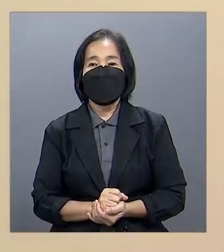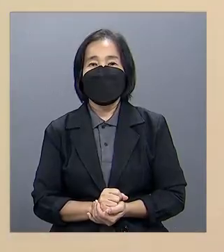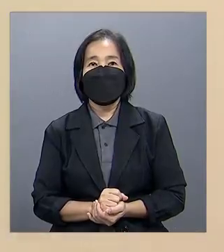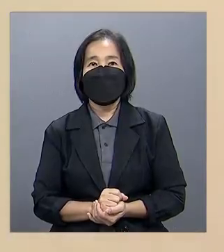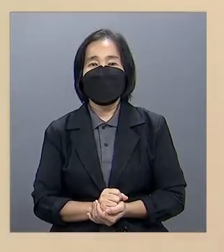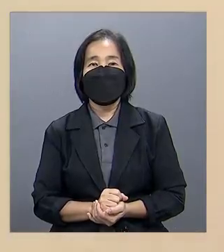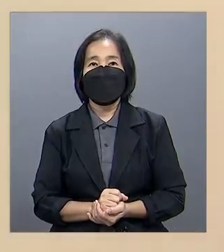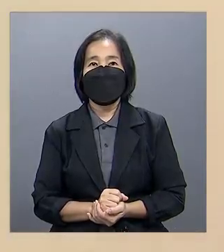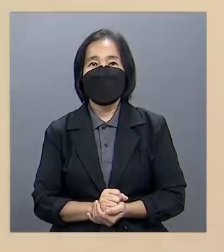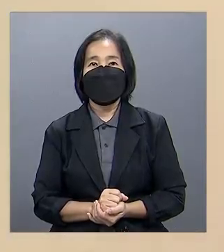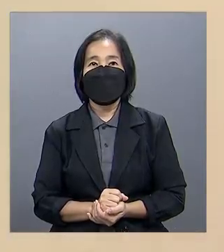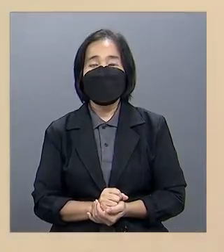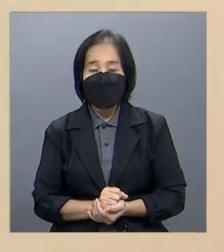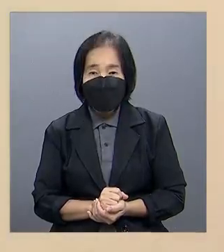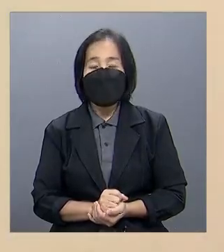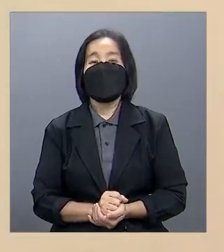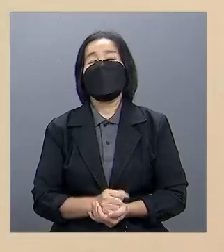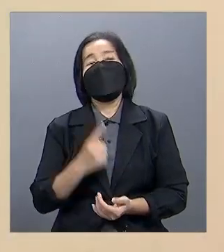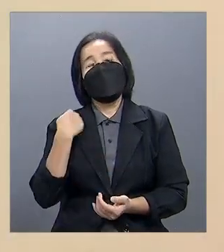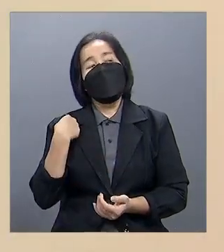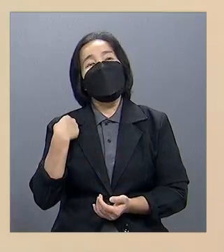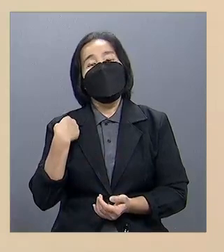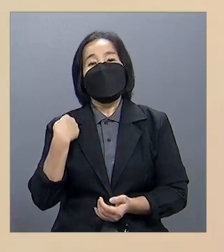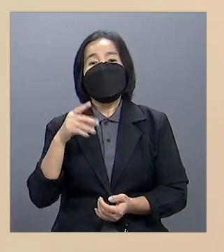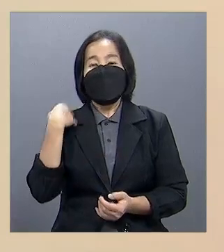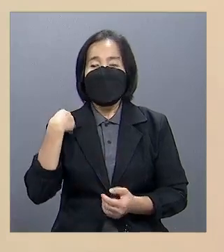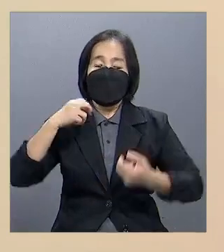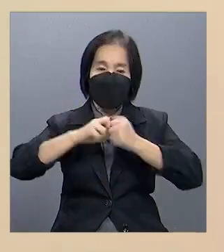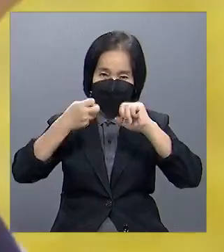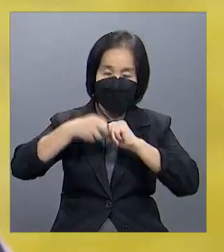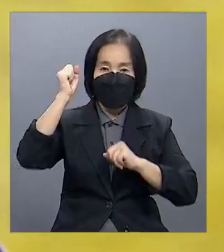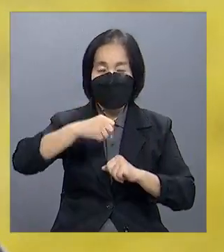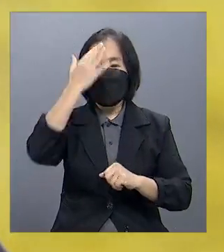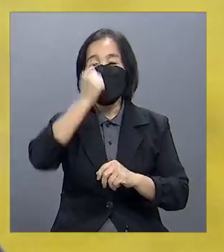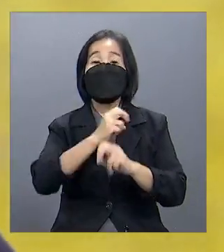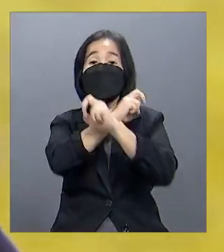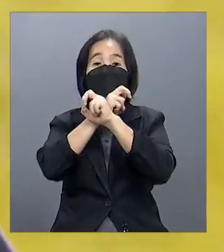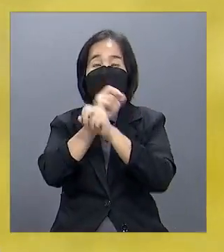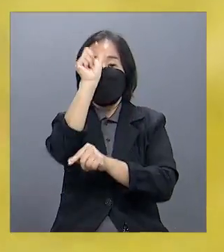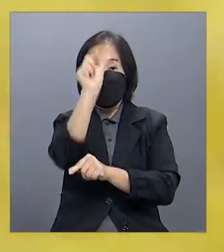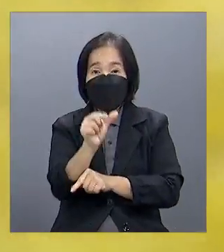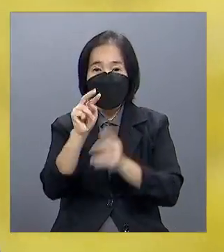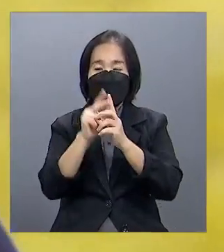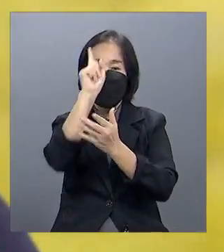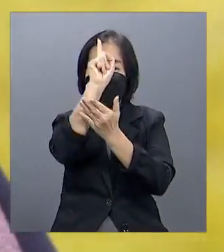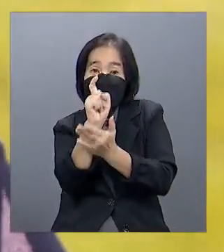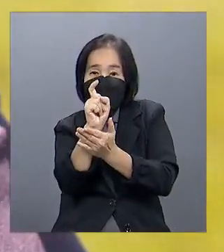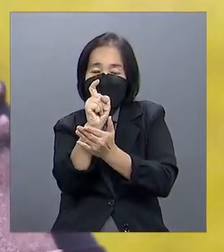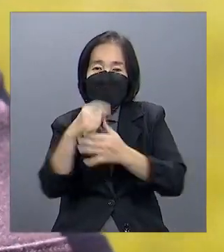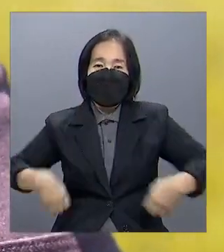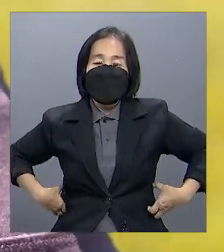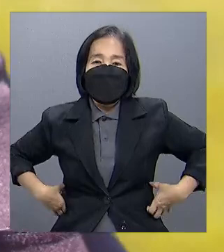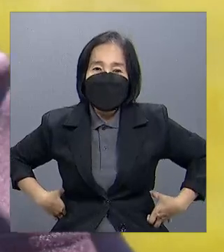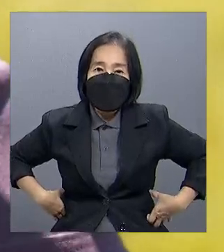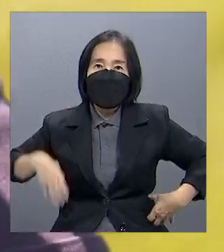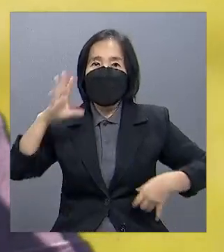จริงๆส่งผลได้หลายระบบเลยนะคะถ้าทางระบบของกระดูกกล้ามเนื้อเนี่ยก็อาจจะทำให้เกิดการปวดกล้ามเนื้อได้เนื่องจากกล้ามเนื้อบางมัดทำงานหนัก